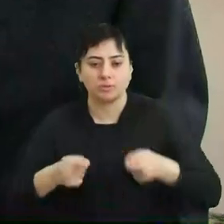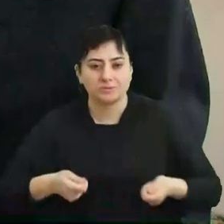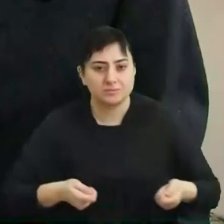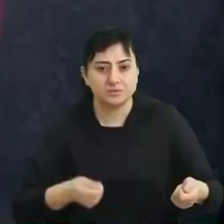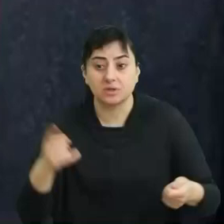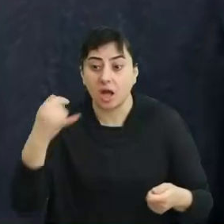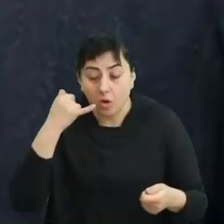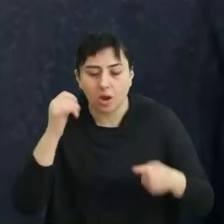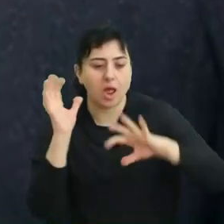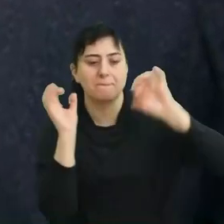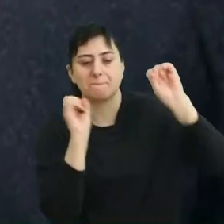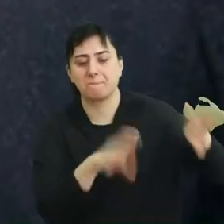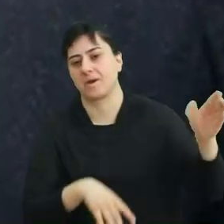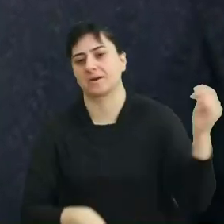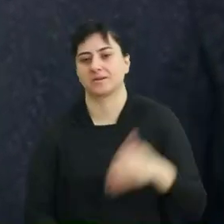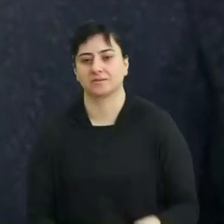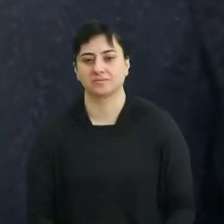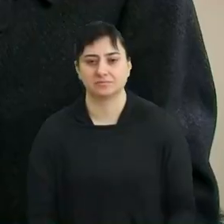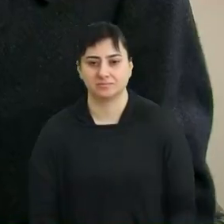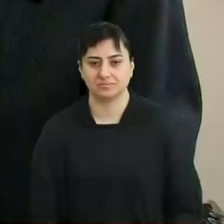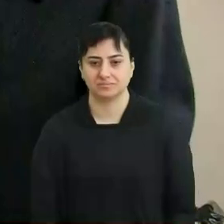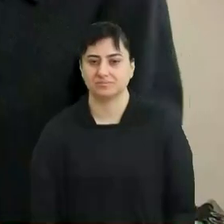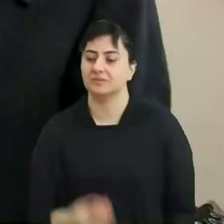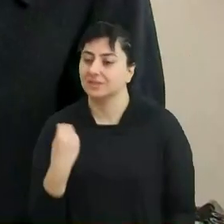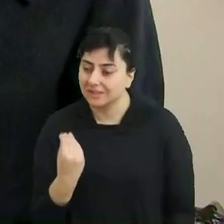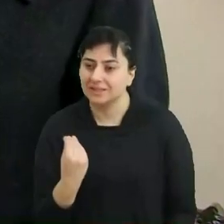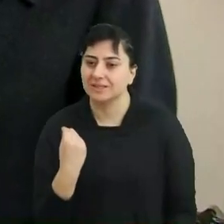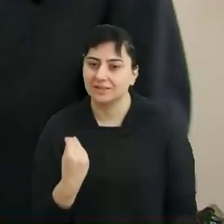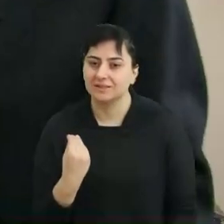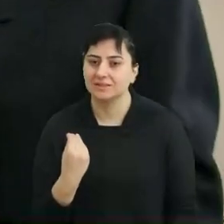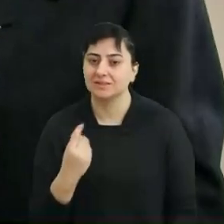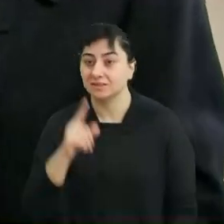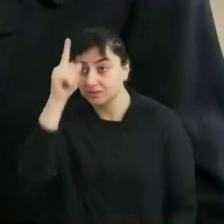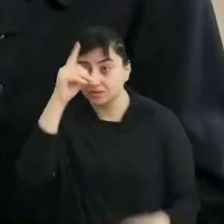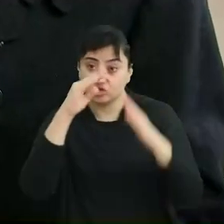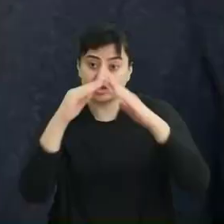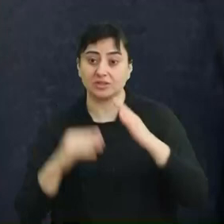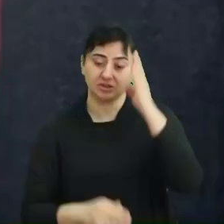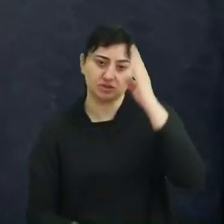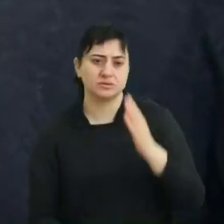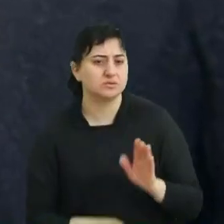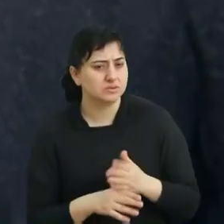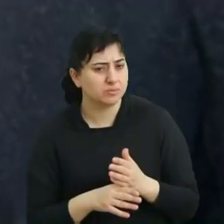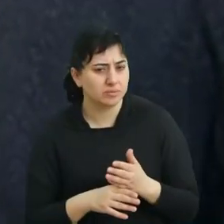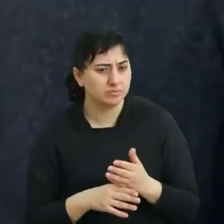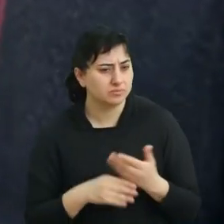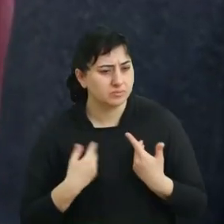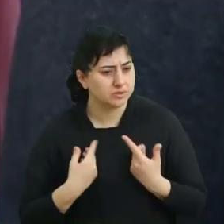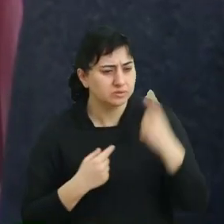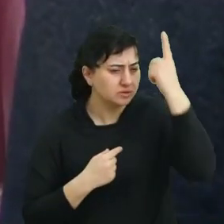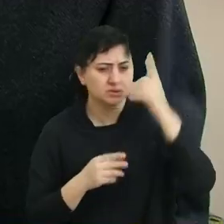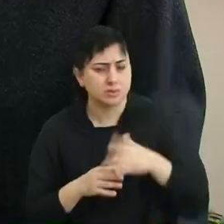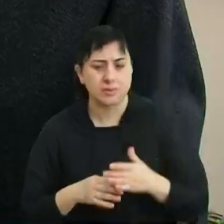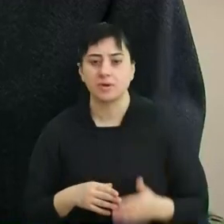Siz alo deyince her şeyi bıraktım, fıydırdım geldim. Ha iyi yaptın Şükrü, iyi yaptın. Çatıya çıkacaksın çünkü. Niye ben marketçisi miyim, niye